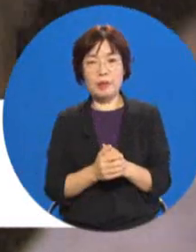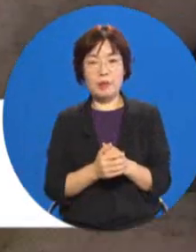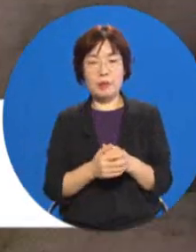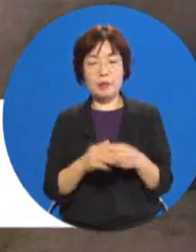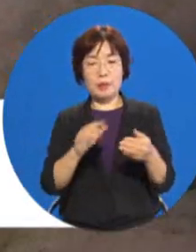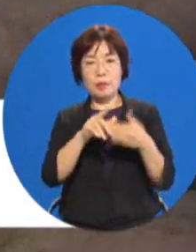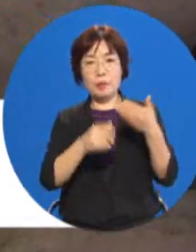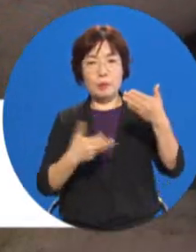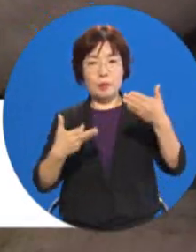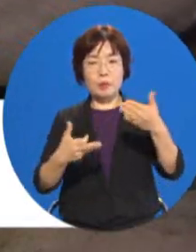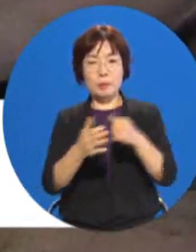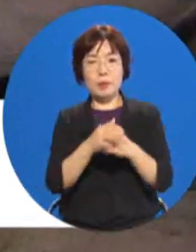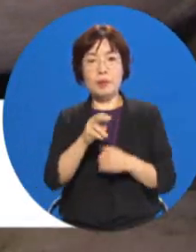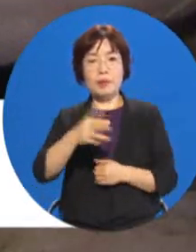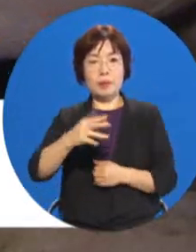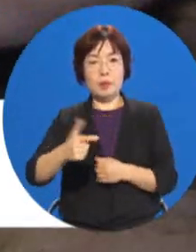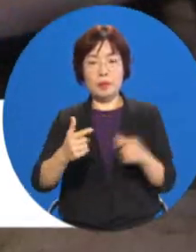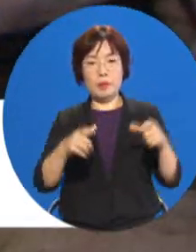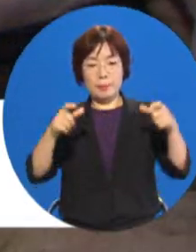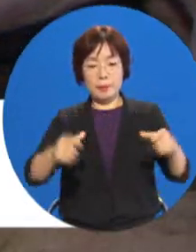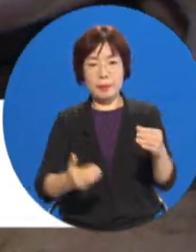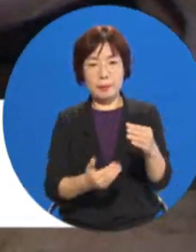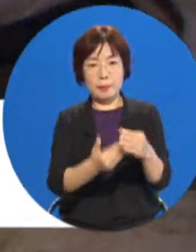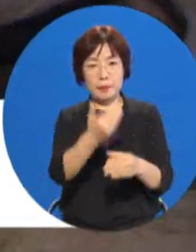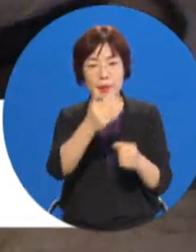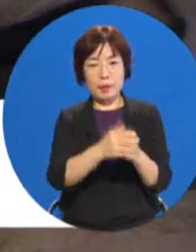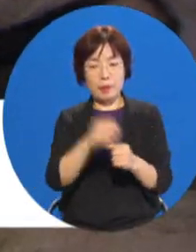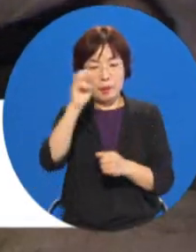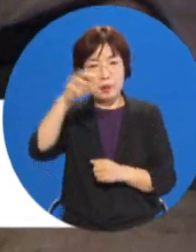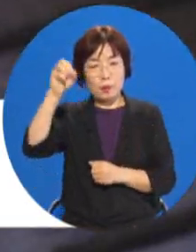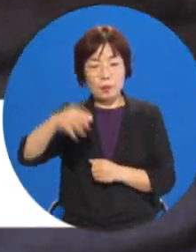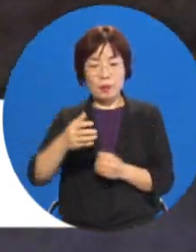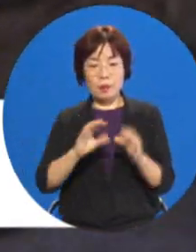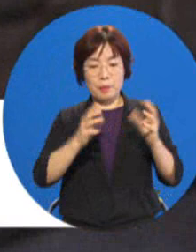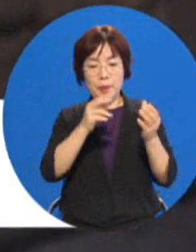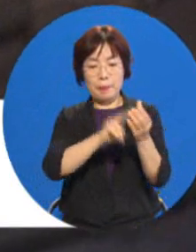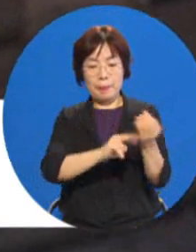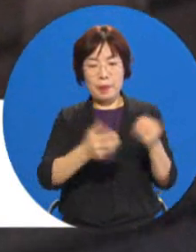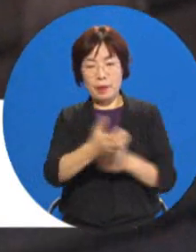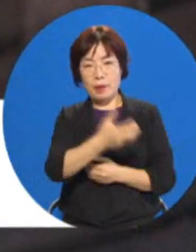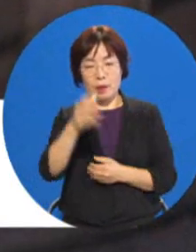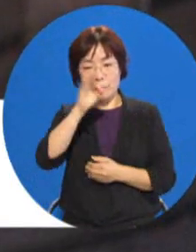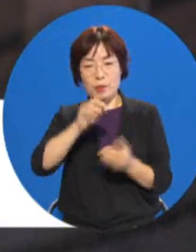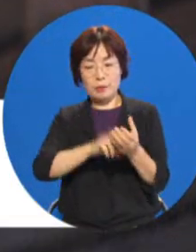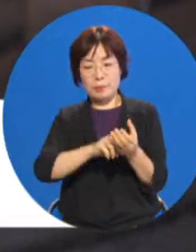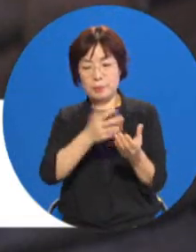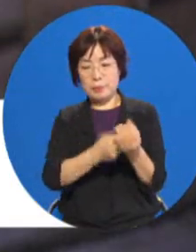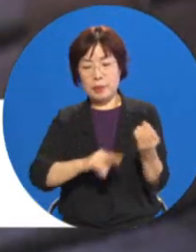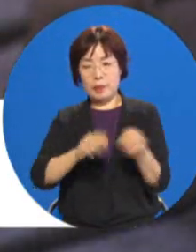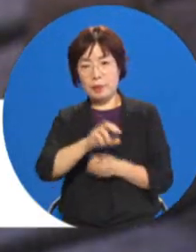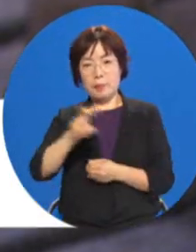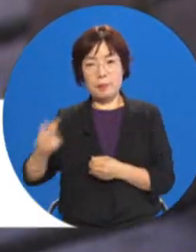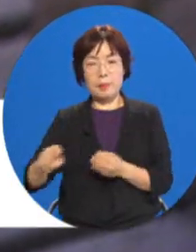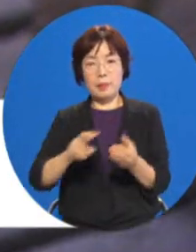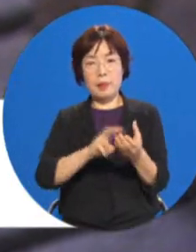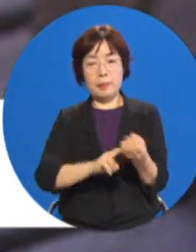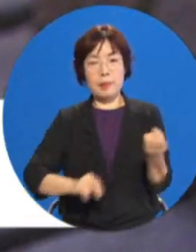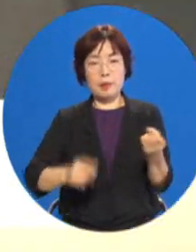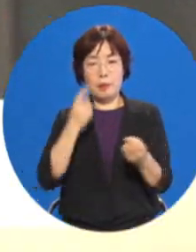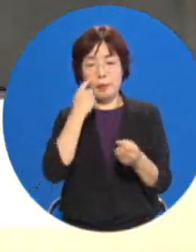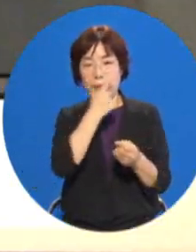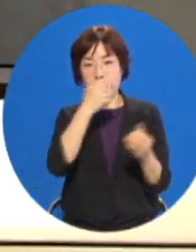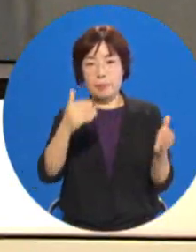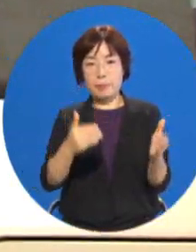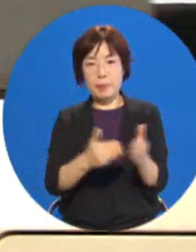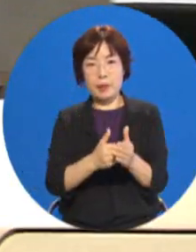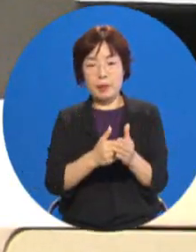18일에는 연천의 아프리카 돼지열병 발생 농가에 영광의 한 종돈장에서 새끼 돼지 20마리를 분양한 사실이 확인됐지만